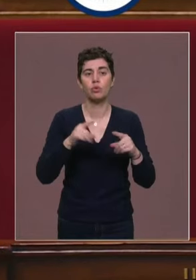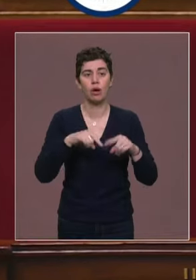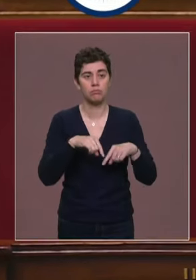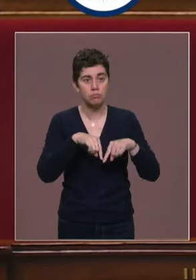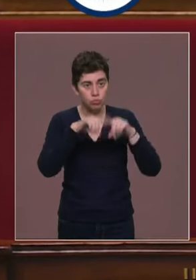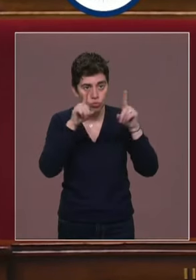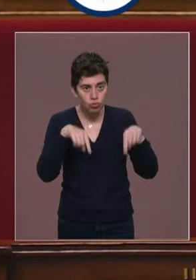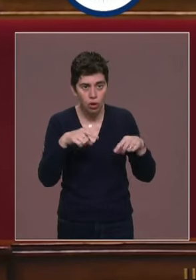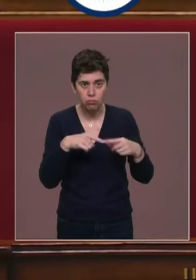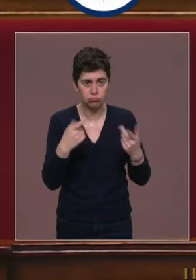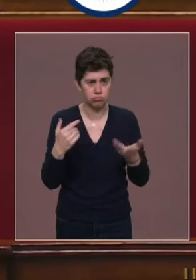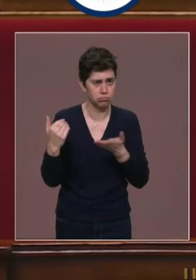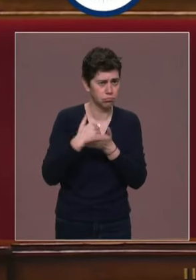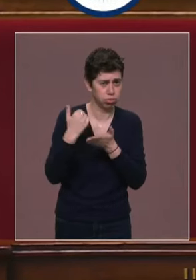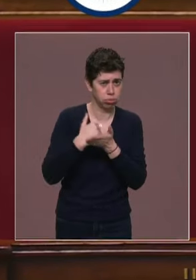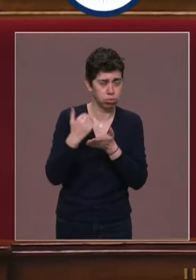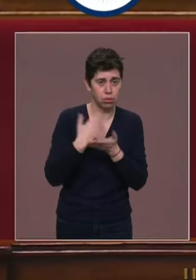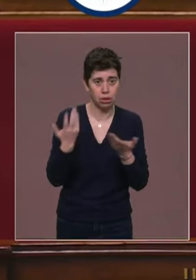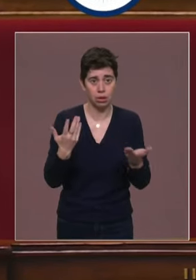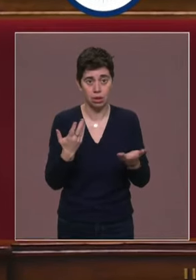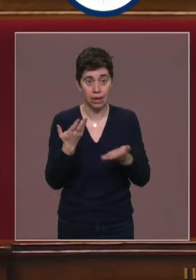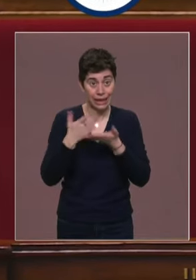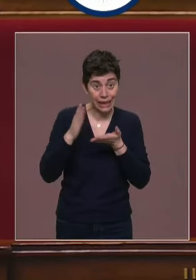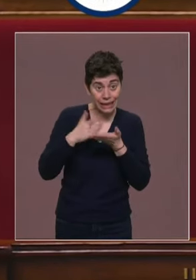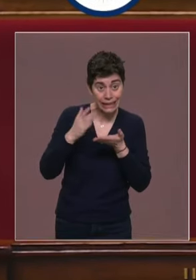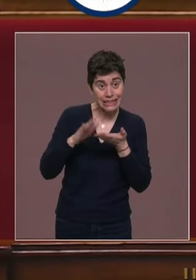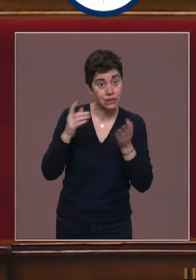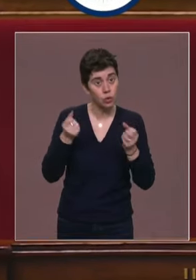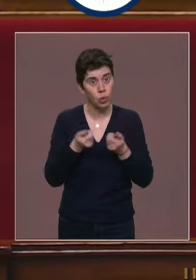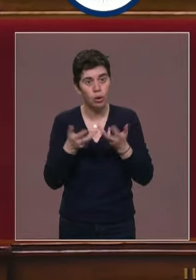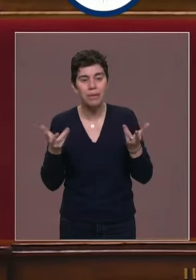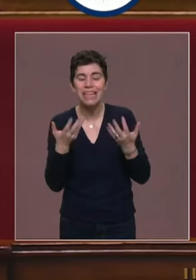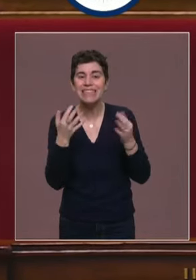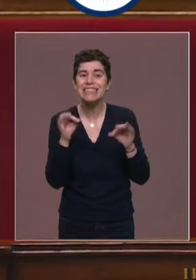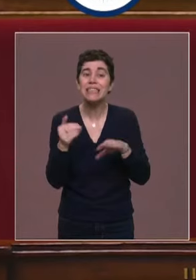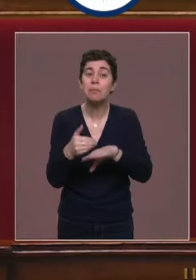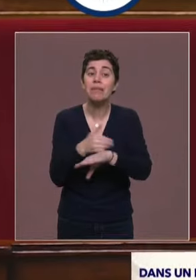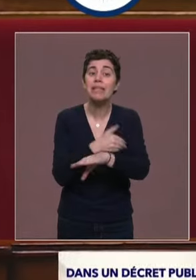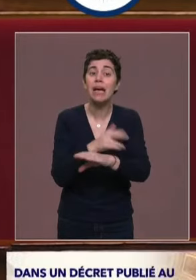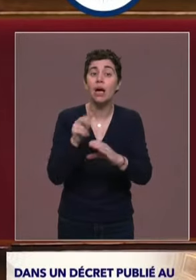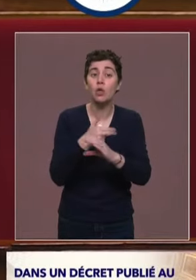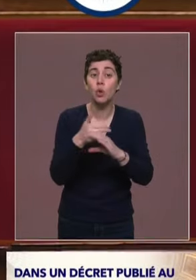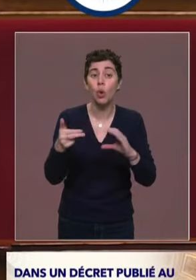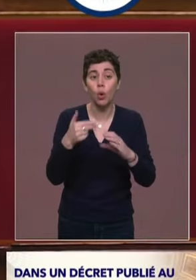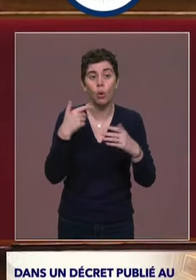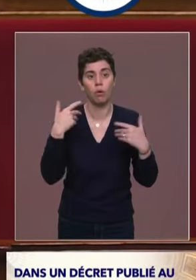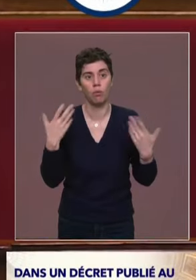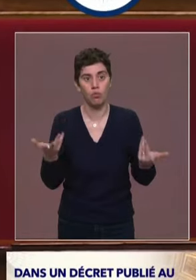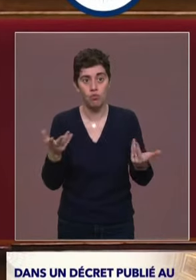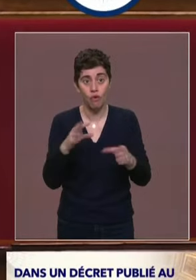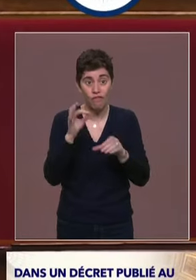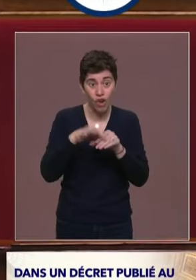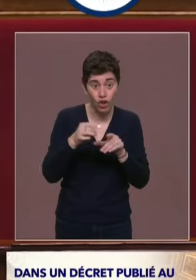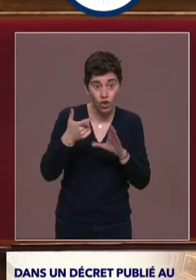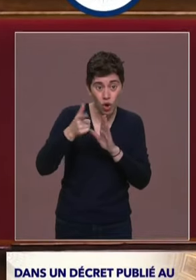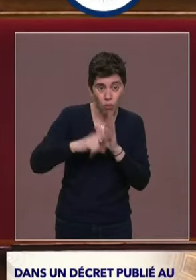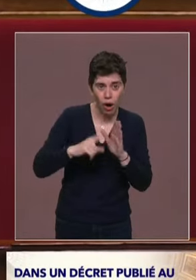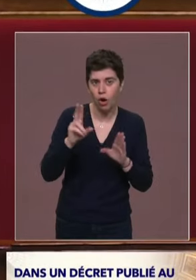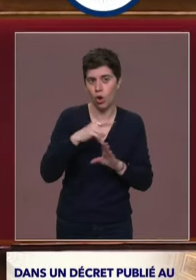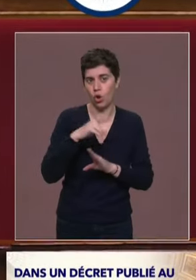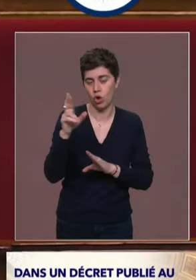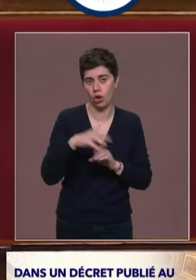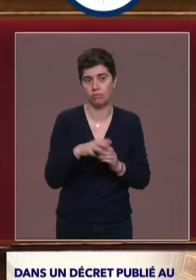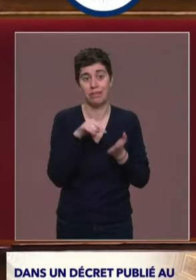caduque, d'une annulation de crédits à hauteur de 10 milliards d'euros, un record 2 mois après le vote du budget, d'un endettement